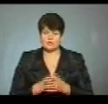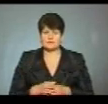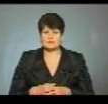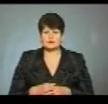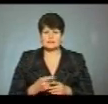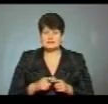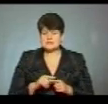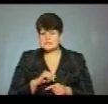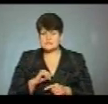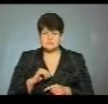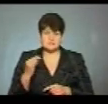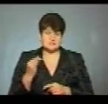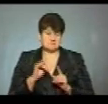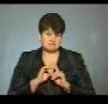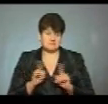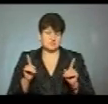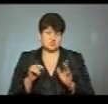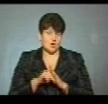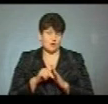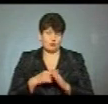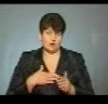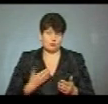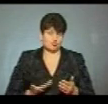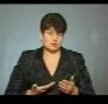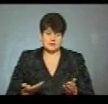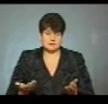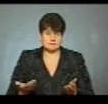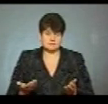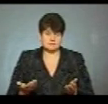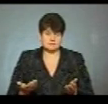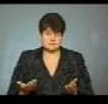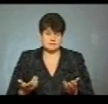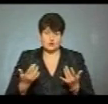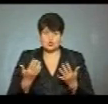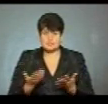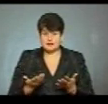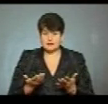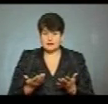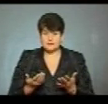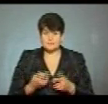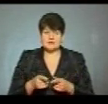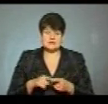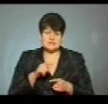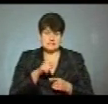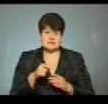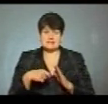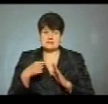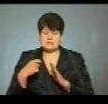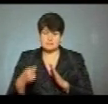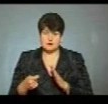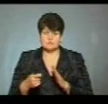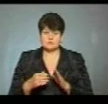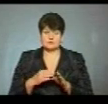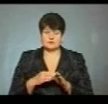напевне, найцікавіша, найспецифічніша роль в моєму житті. Оскільки це знімалося у